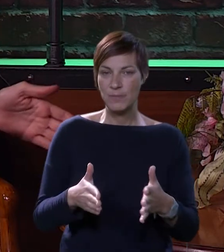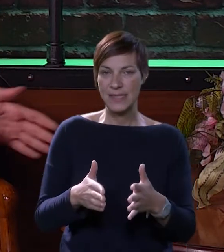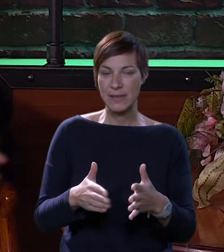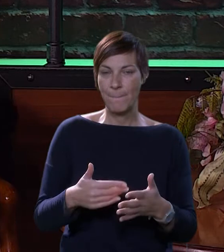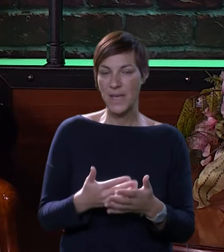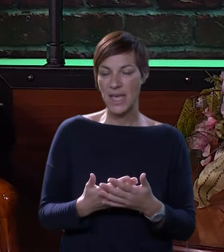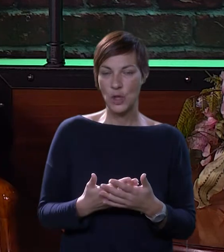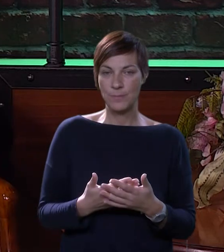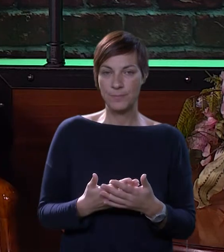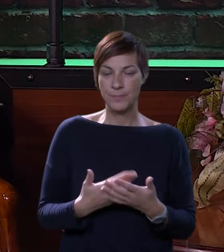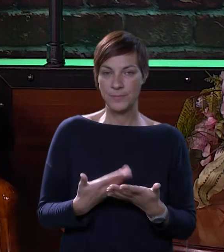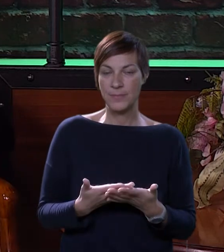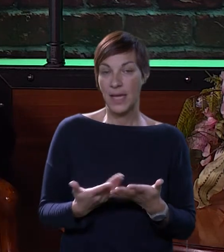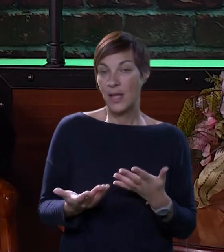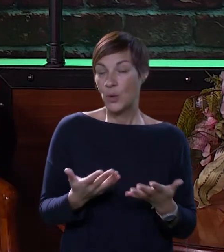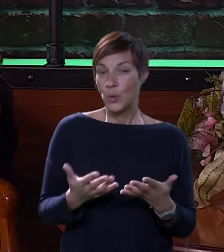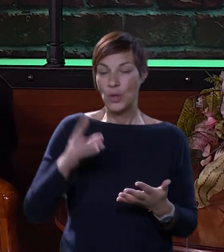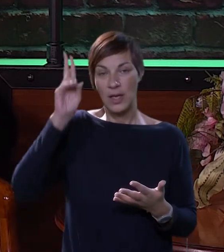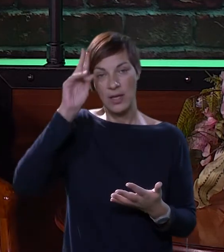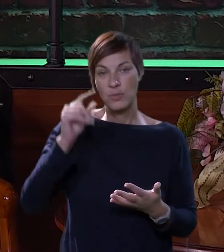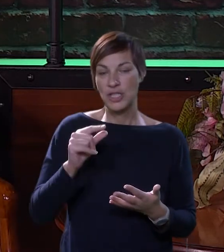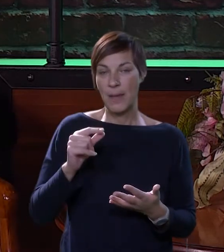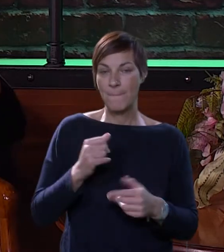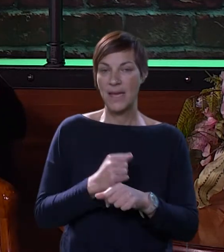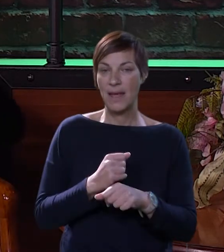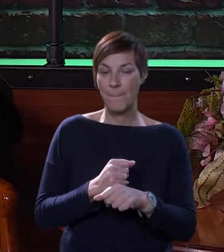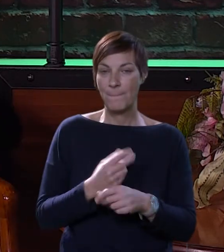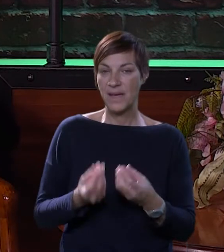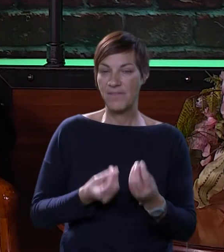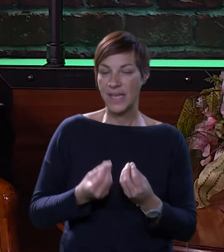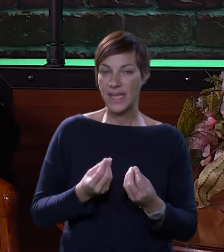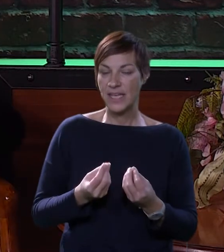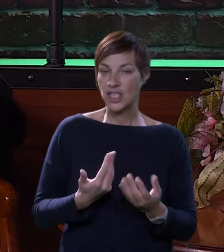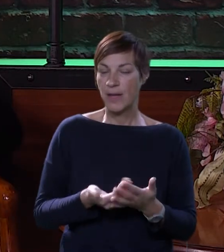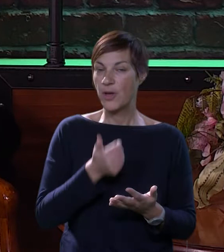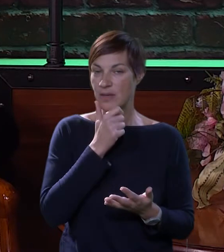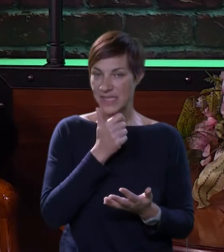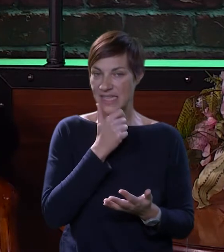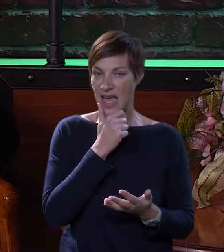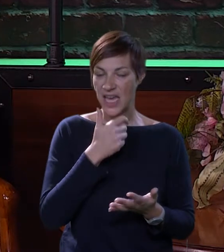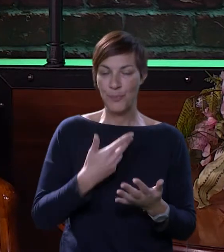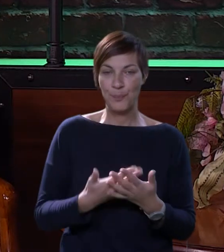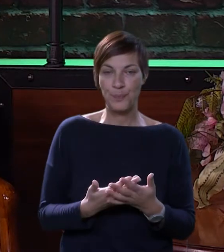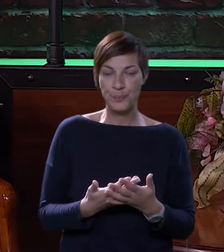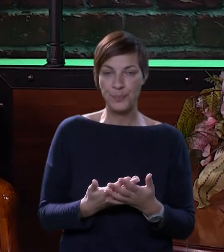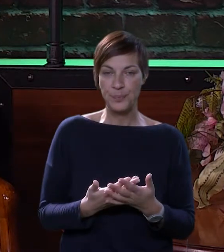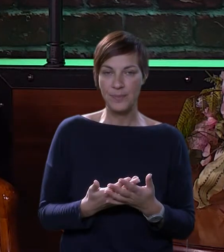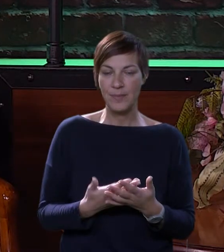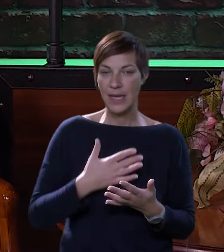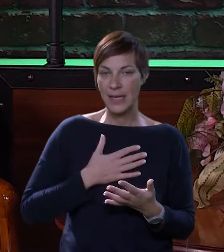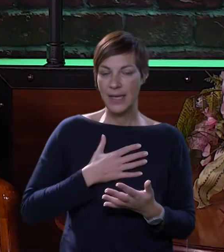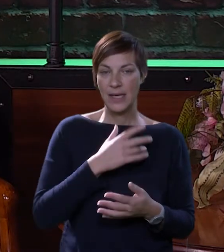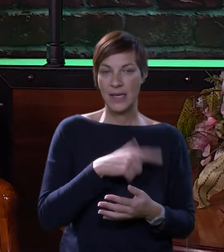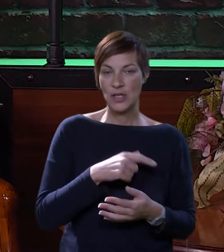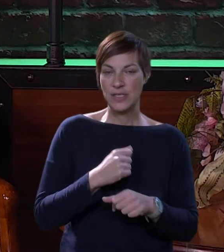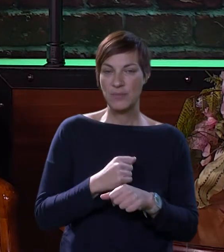smjeru otišla, pa utoliko možda se manje bave igračkama, onim klasičnim igračkama.